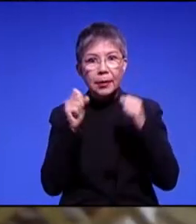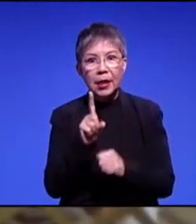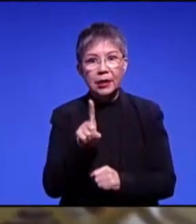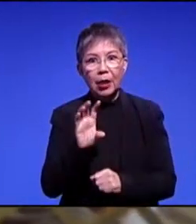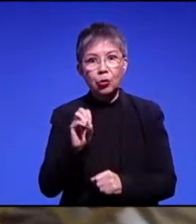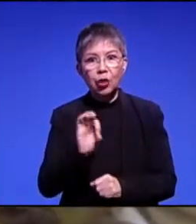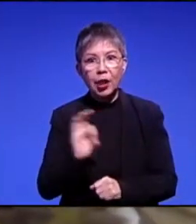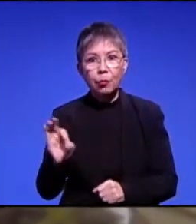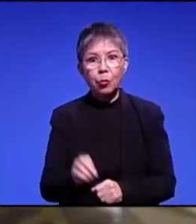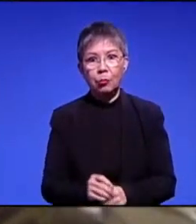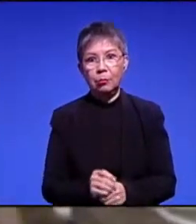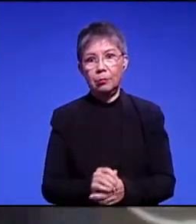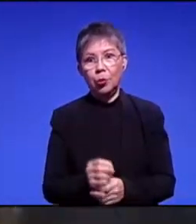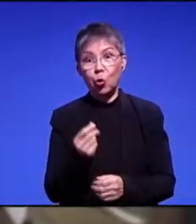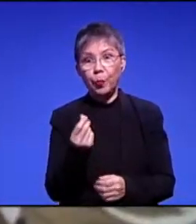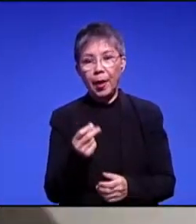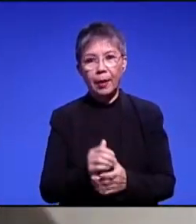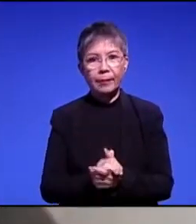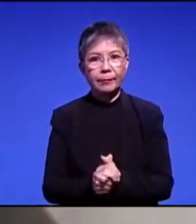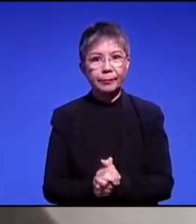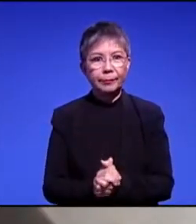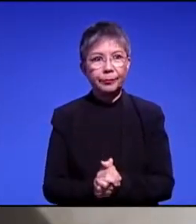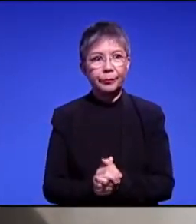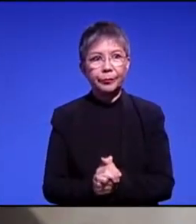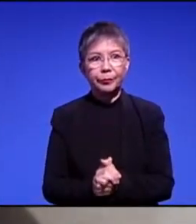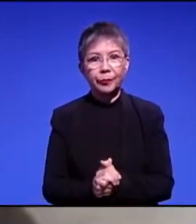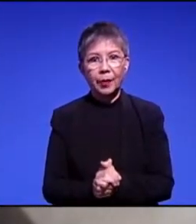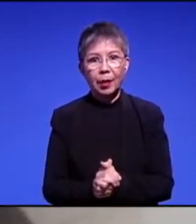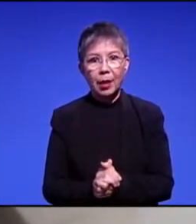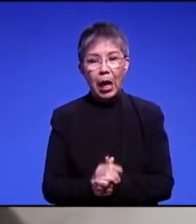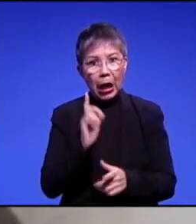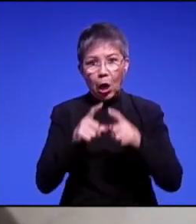Rp100.000. Kalau tidak ada maskernya jangan masuk di dalam.